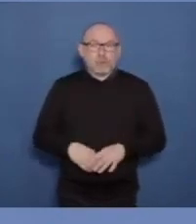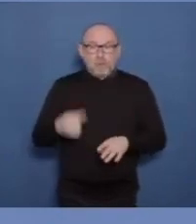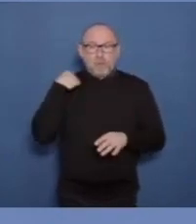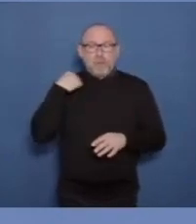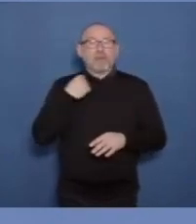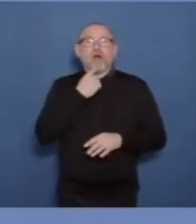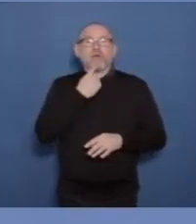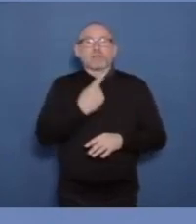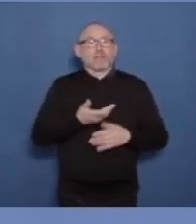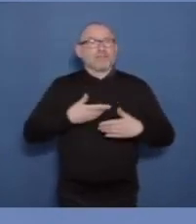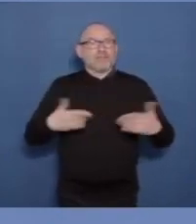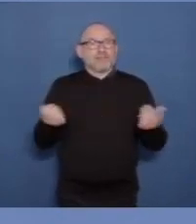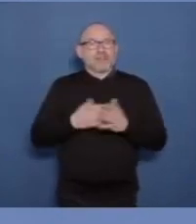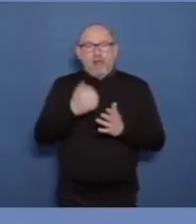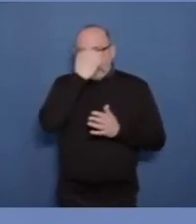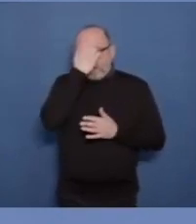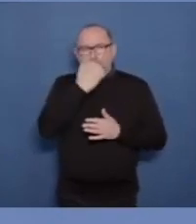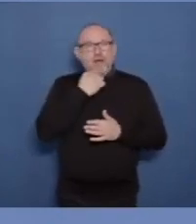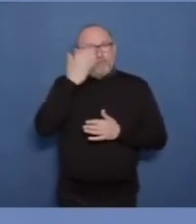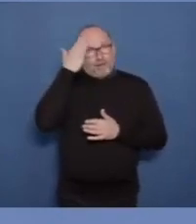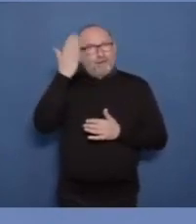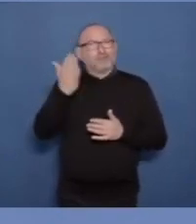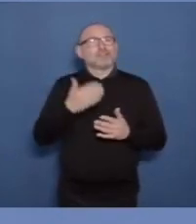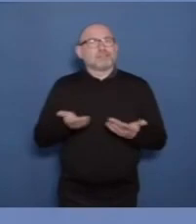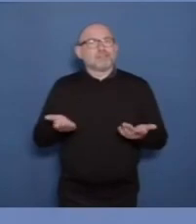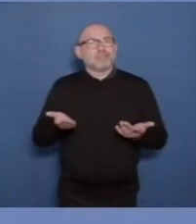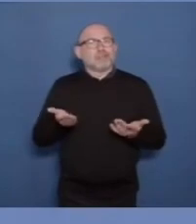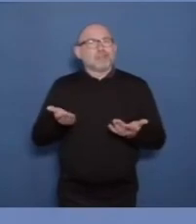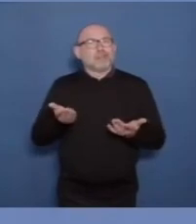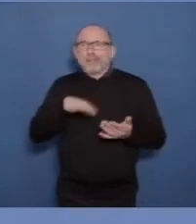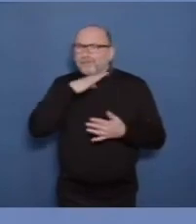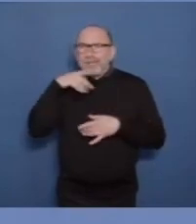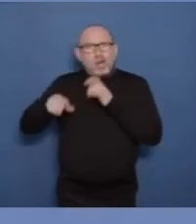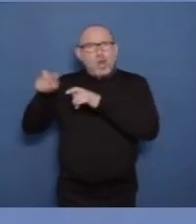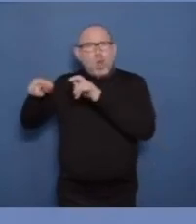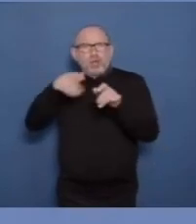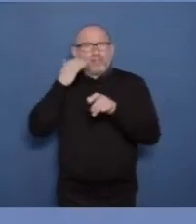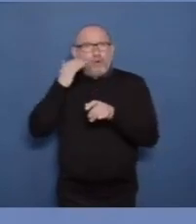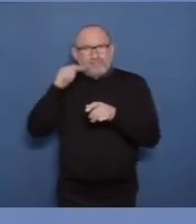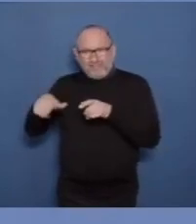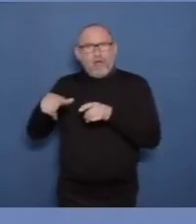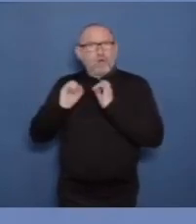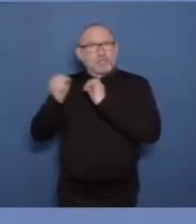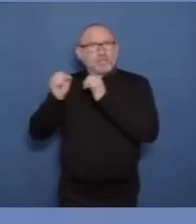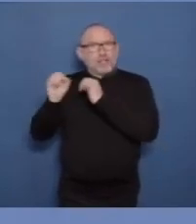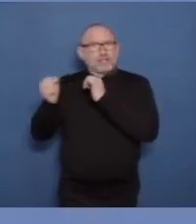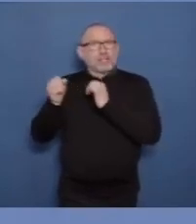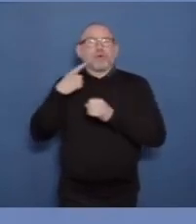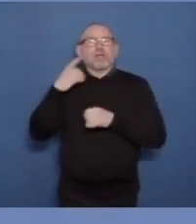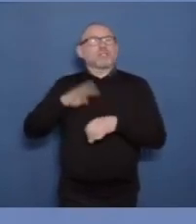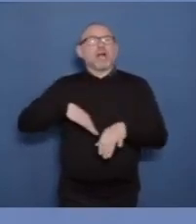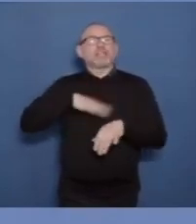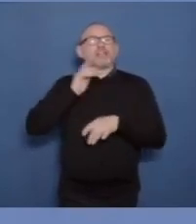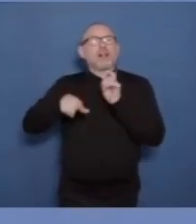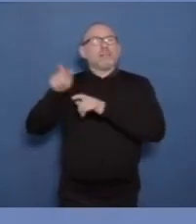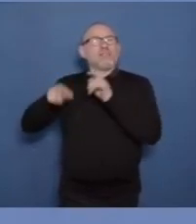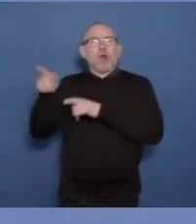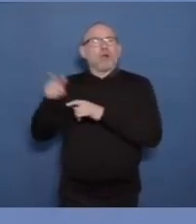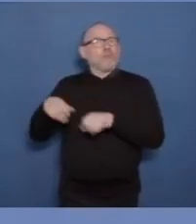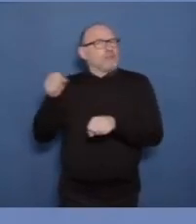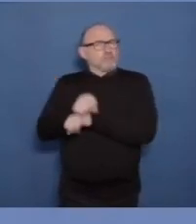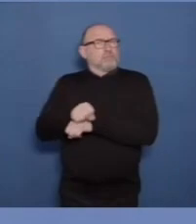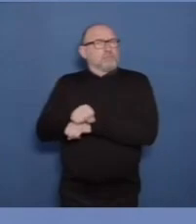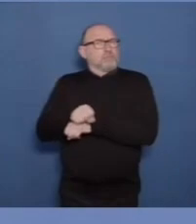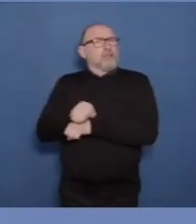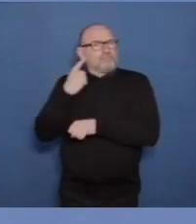erwähnt, bekannt, dass Hamas eben auch in dicht besiedelten Gebieten aktiv ist und somit auch die Zivilbevölkerung in Geiselhaft nimmt. Wir stehen,